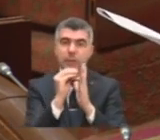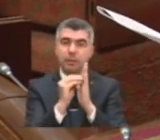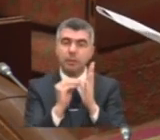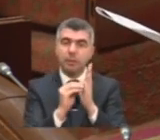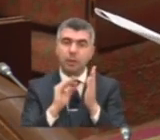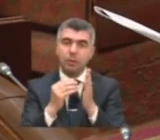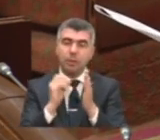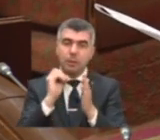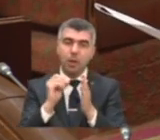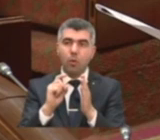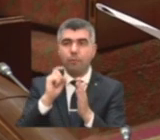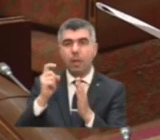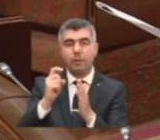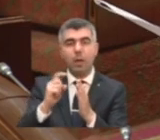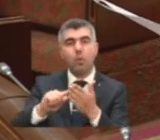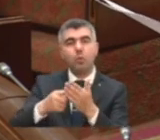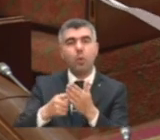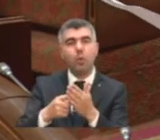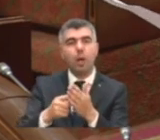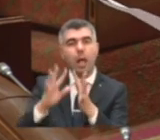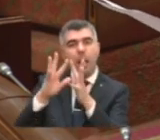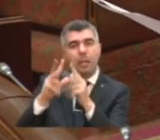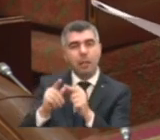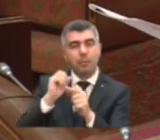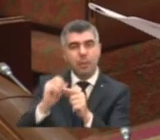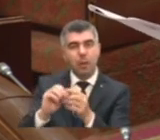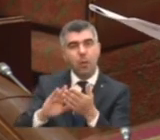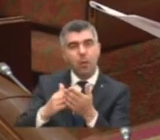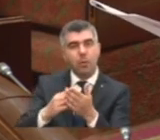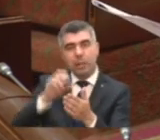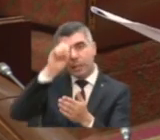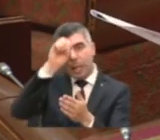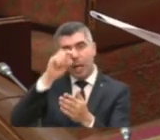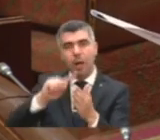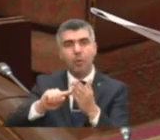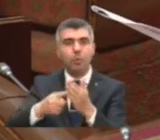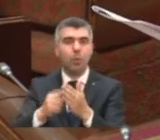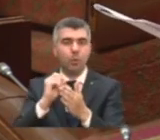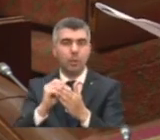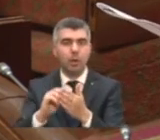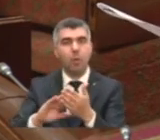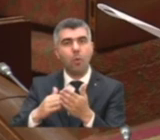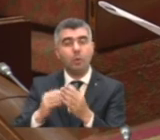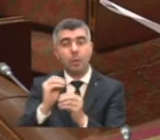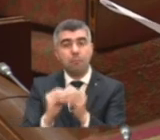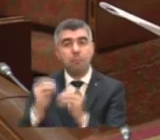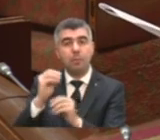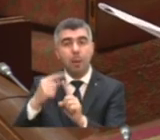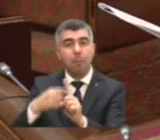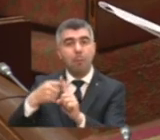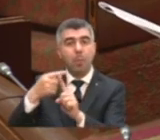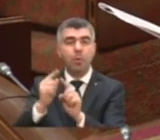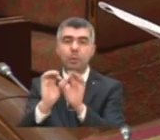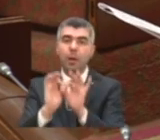في استهلاكهم، وذلك للحث على الاقتصاد للطاقة الكهربائية وتفادي الاستهلاك الغير معقل لهذه